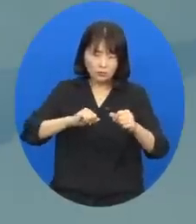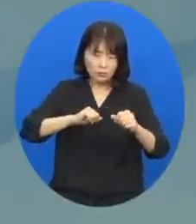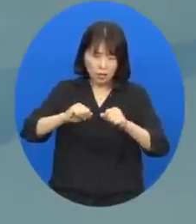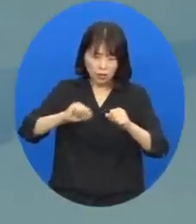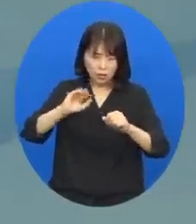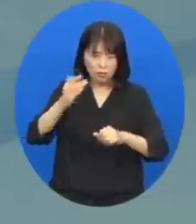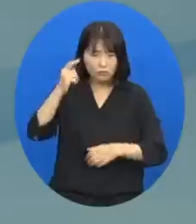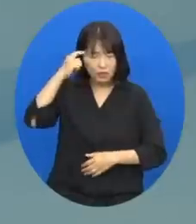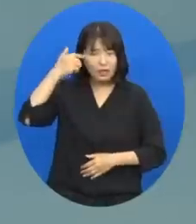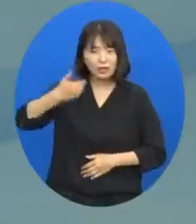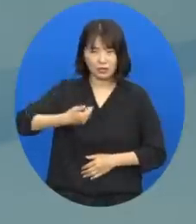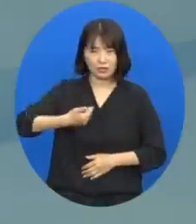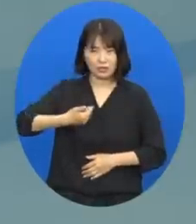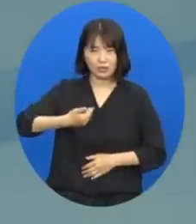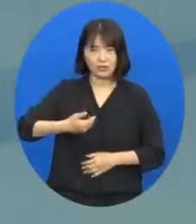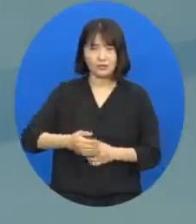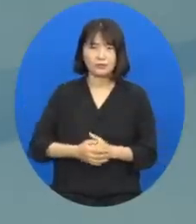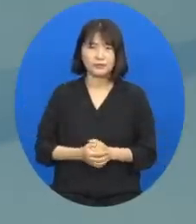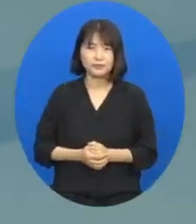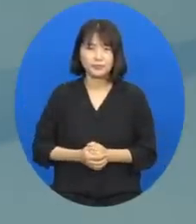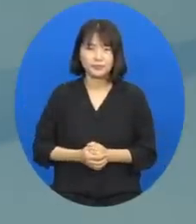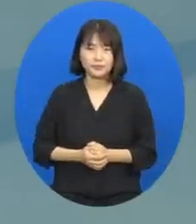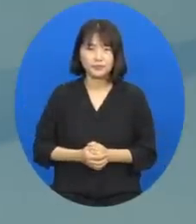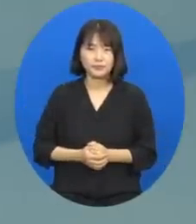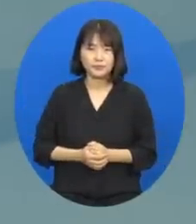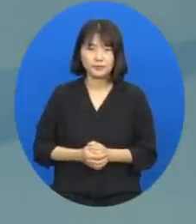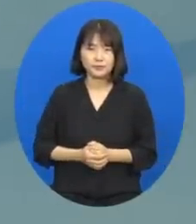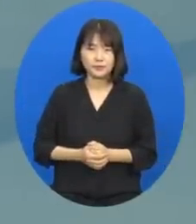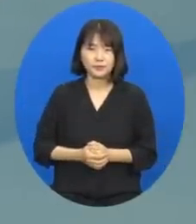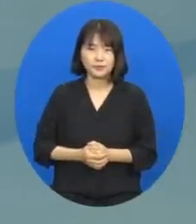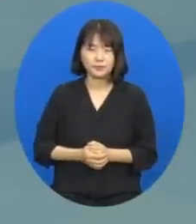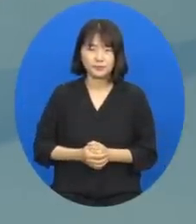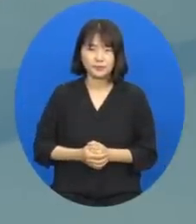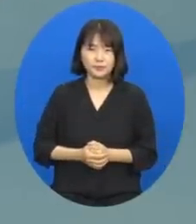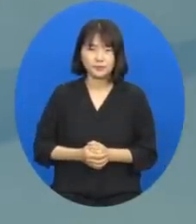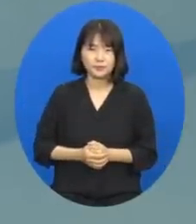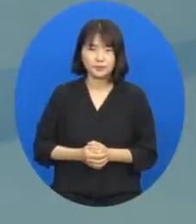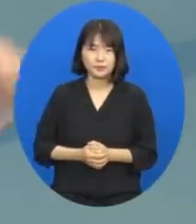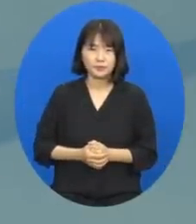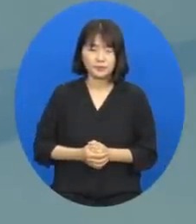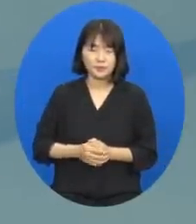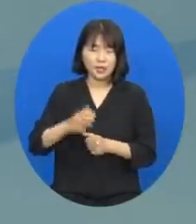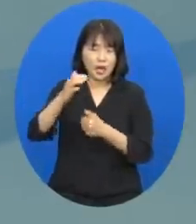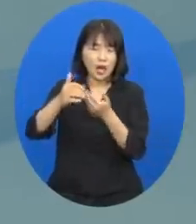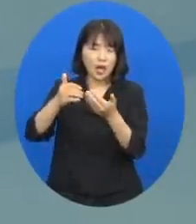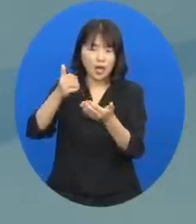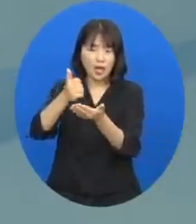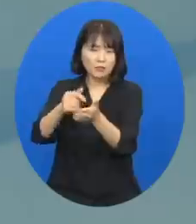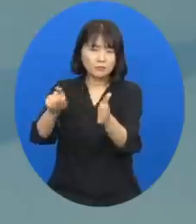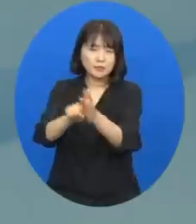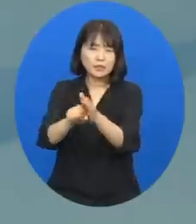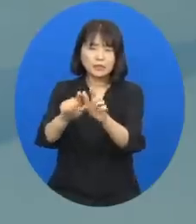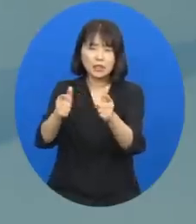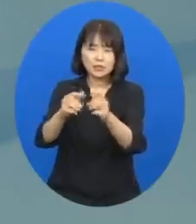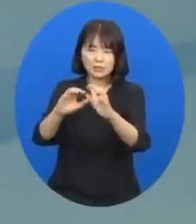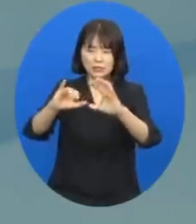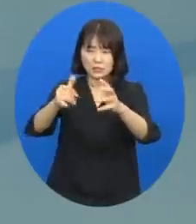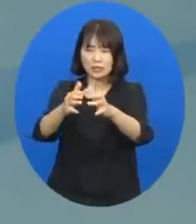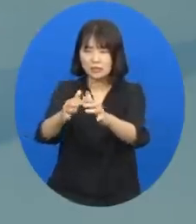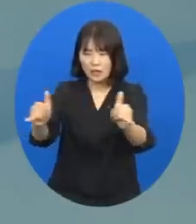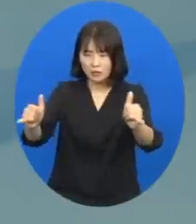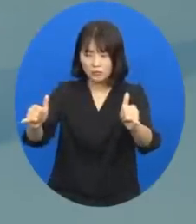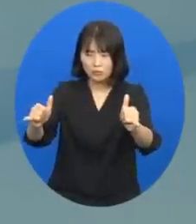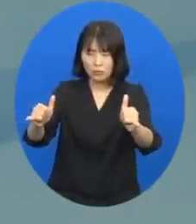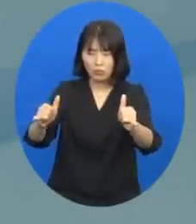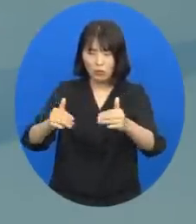형통케 하실 수 있습니다 근데 이 배경은 하나님 믿지 않는 너무 잘 되니까 봐도 차라리 금연 그대처럼 살까 이런